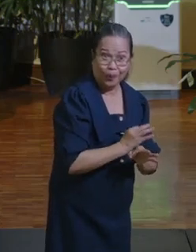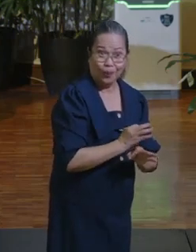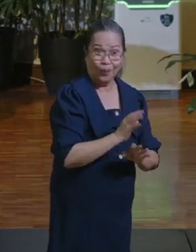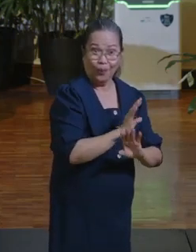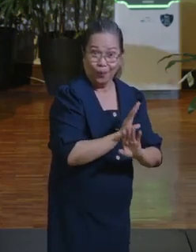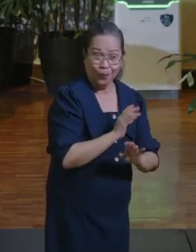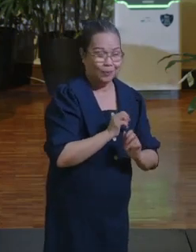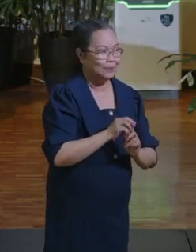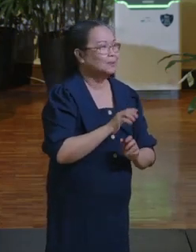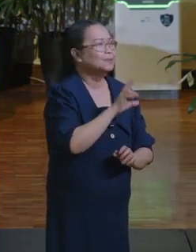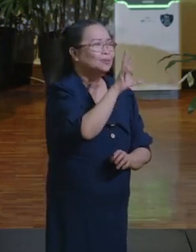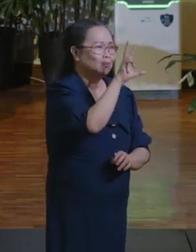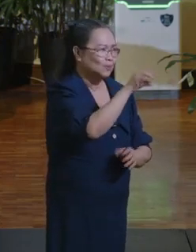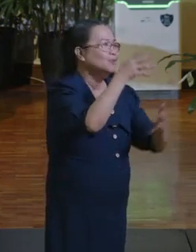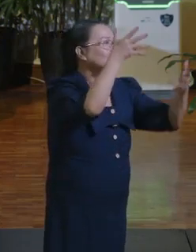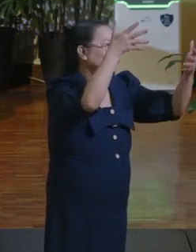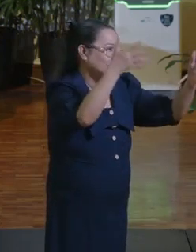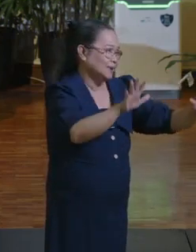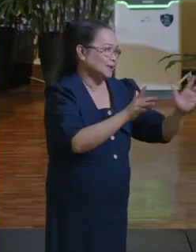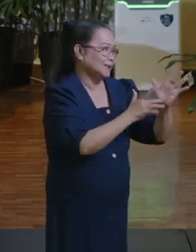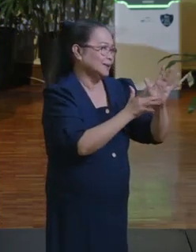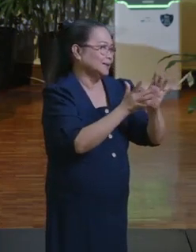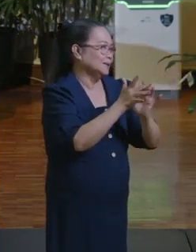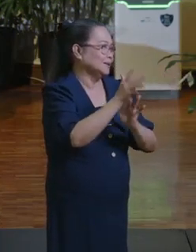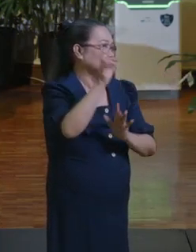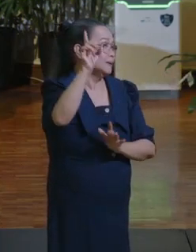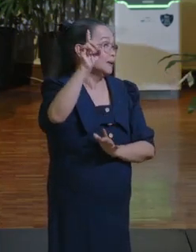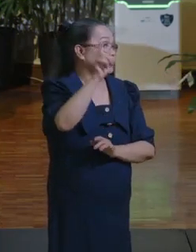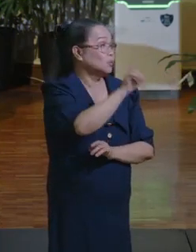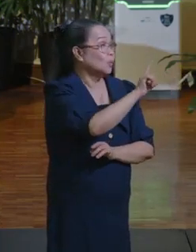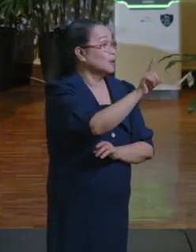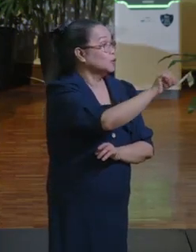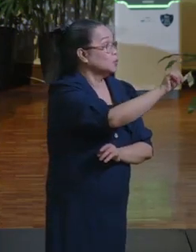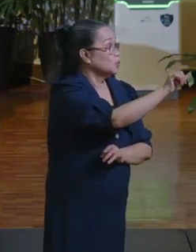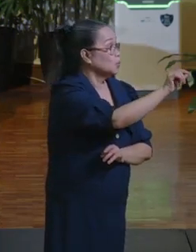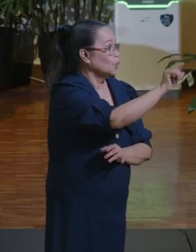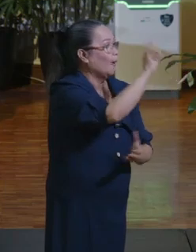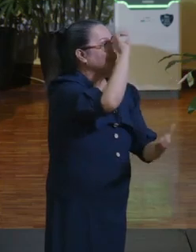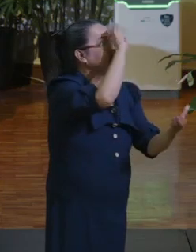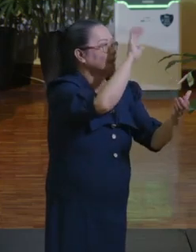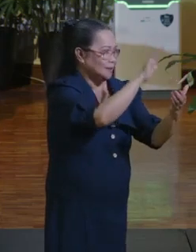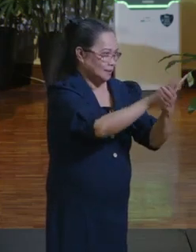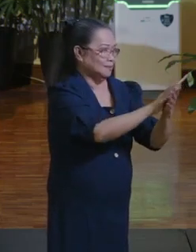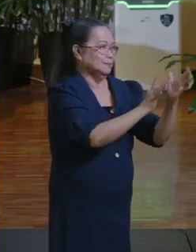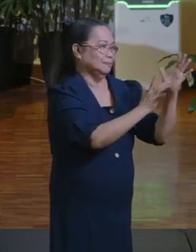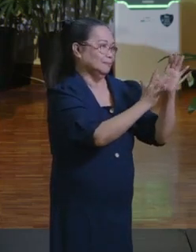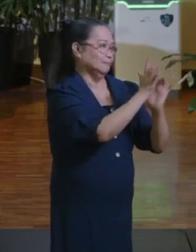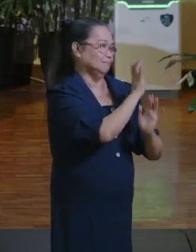para tayo ay magkaroon ng kaugnayan sa kanyang Ama, sa ating Ama.